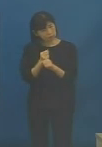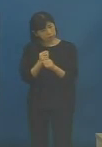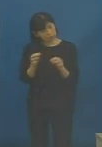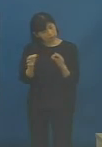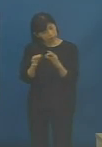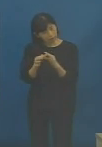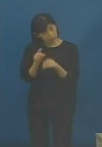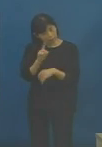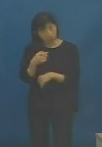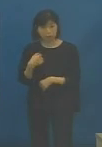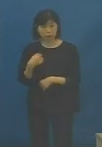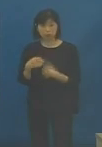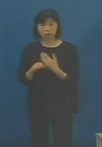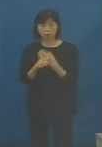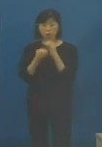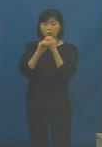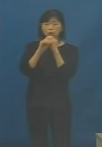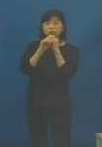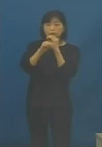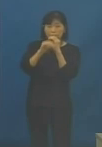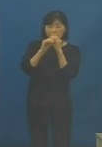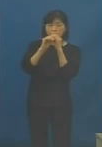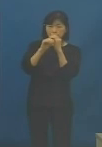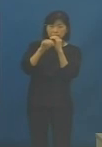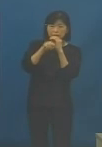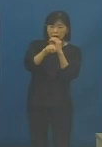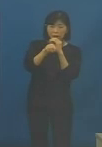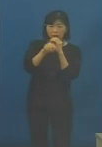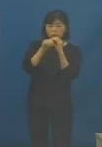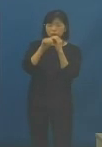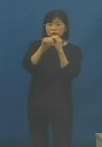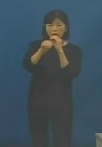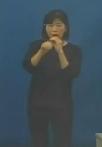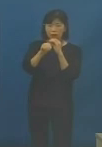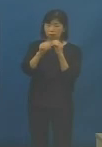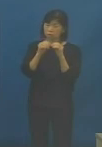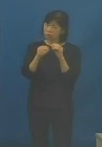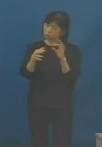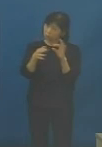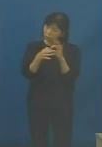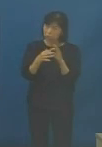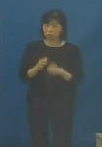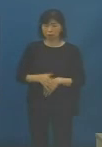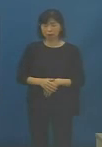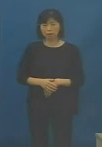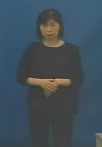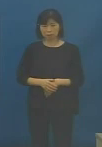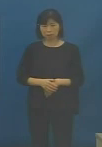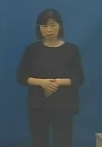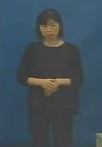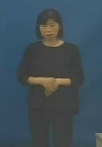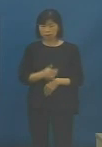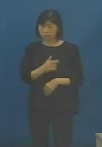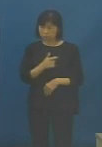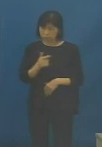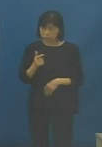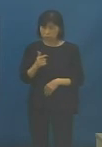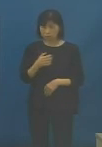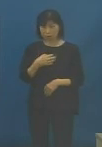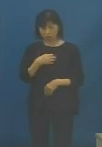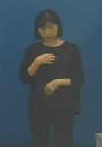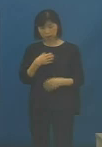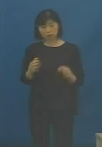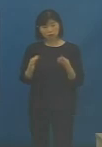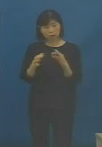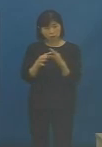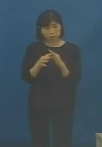えば吹き矢の作り方だとか、であるいは防眼的なものを作るとか、でここのサイトに言えばそのこれは